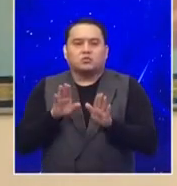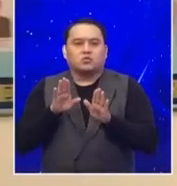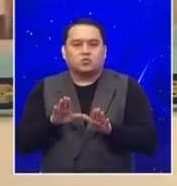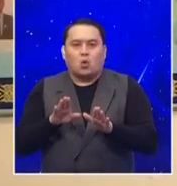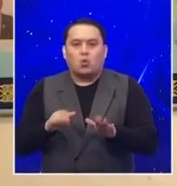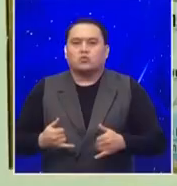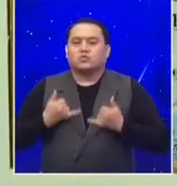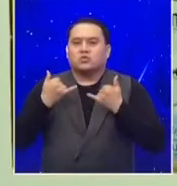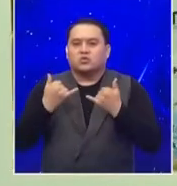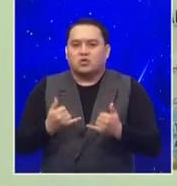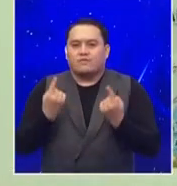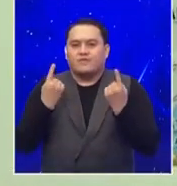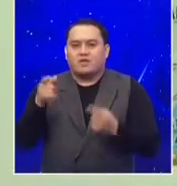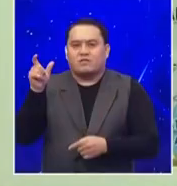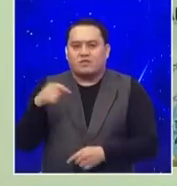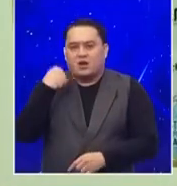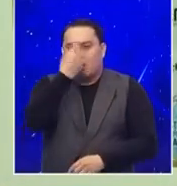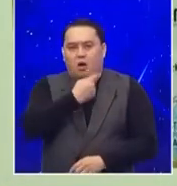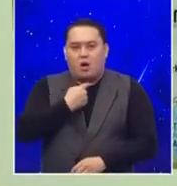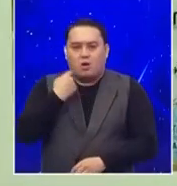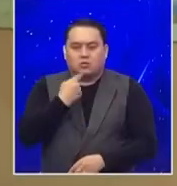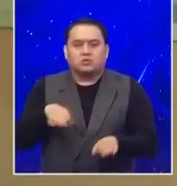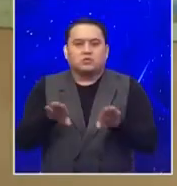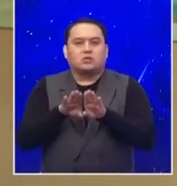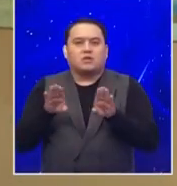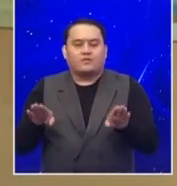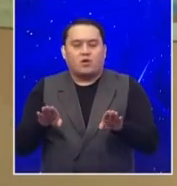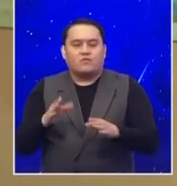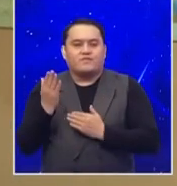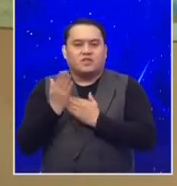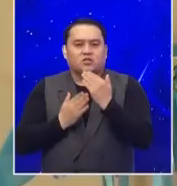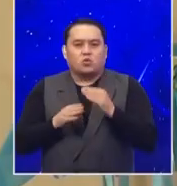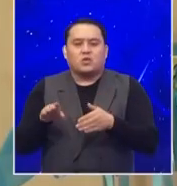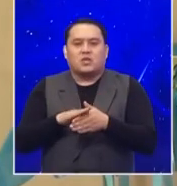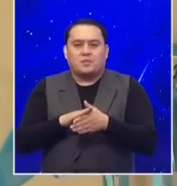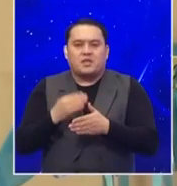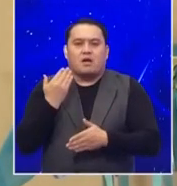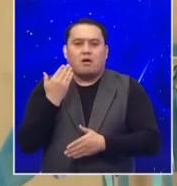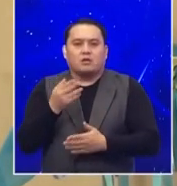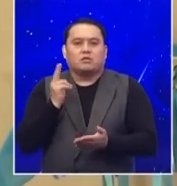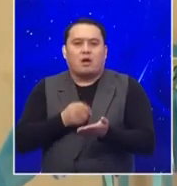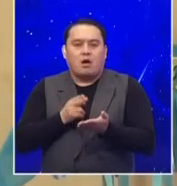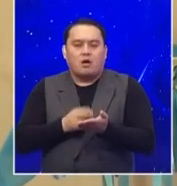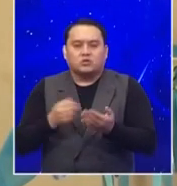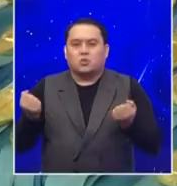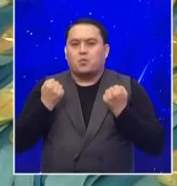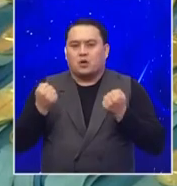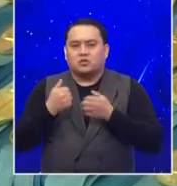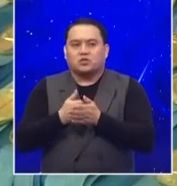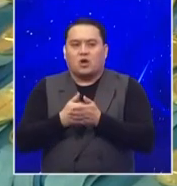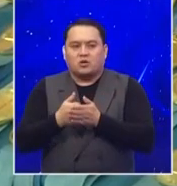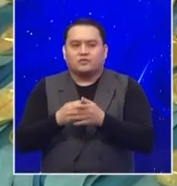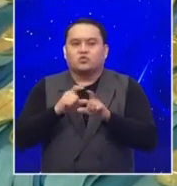с честью носить имя выдающейся личности, но и соответствовать высокому имени. Об этом свидетельствуют и спортивные